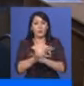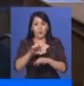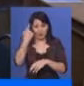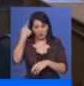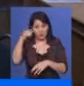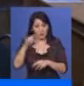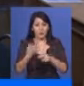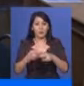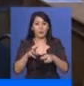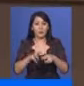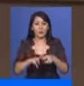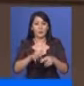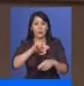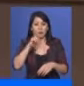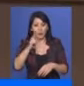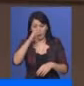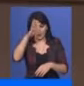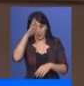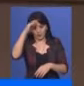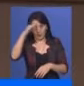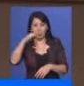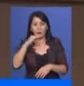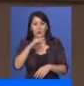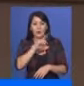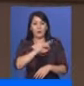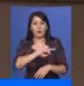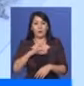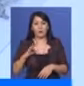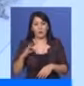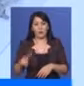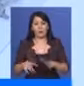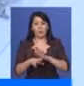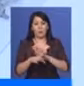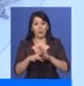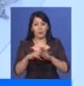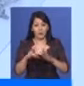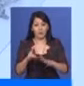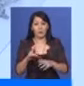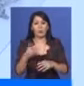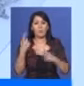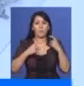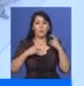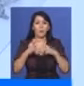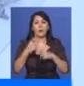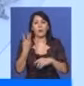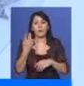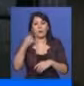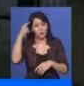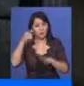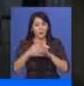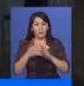алмақшы. Бозбалалар әкесімен еріп келген Сергей Шишкин ұлдарының таңдауына құрметпен қарайды. Колледжді таңдау кезінде қаржылық жағын